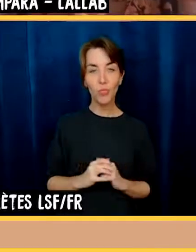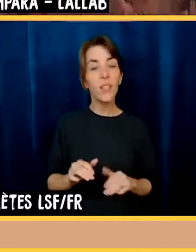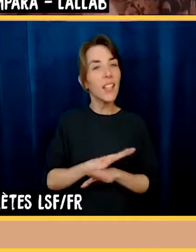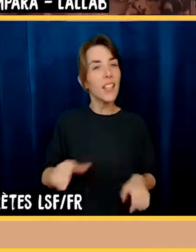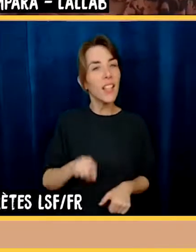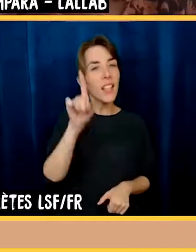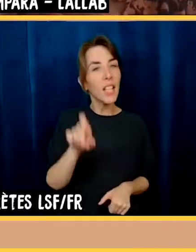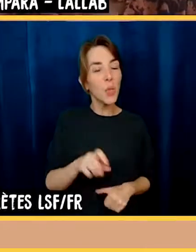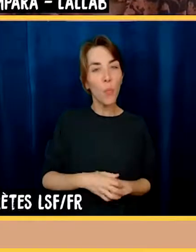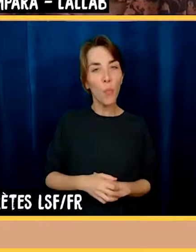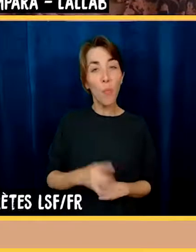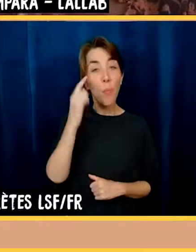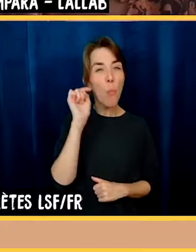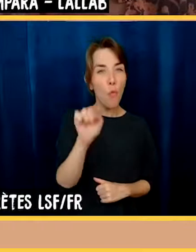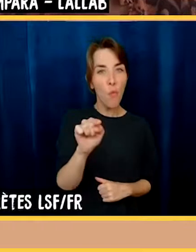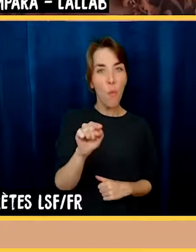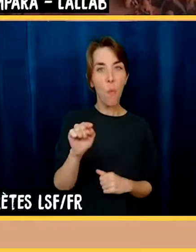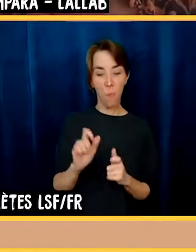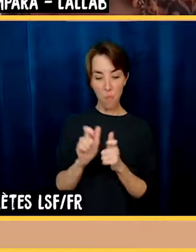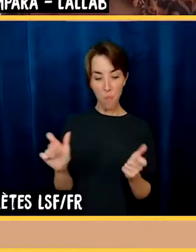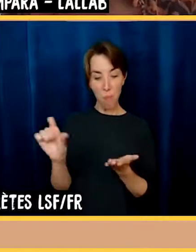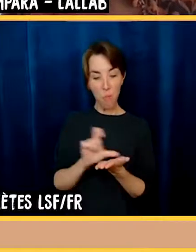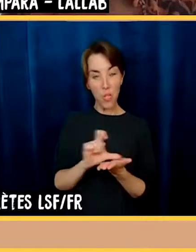ressemblerait votre mosquée idéale? Merci.